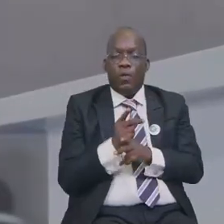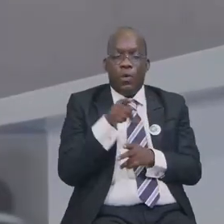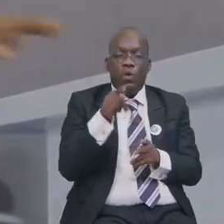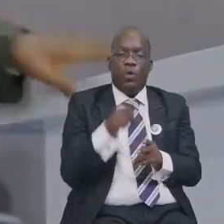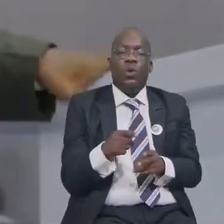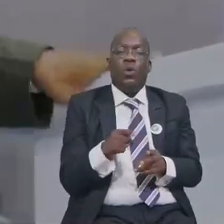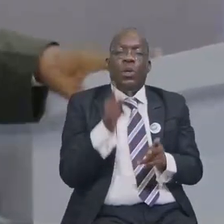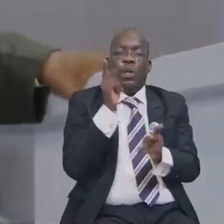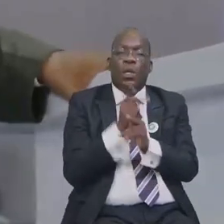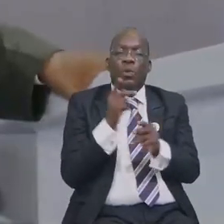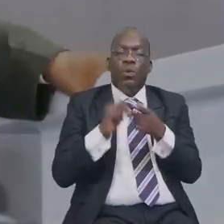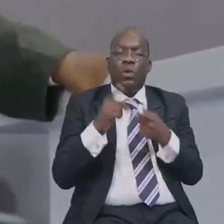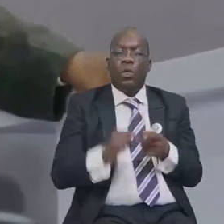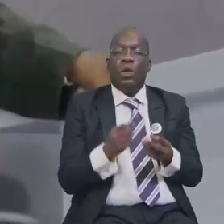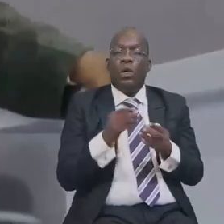vous répentez